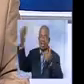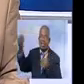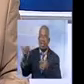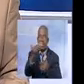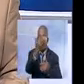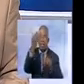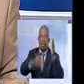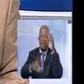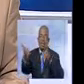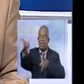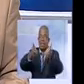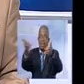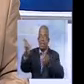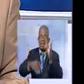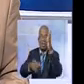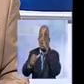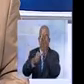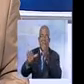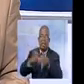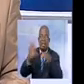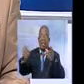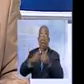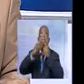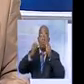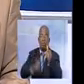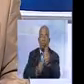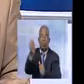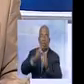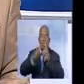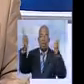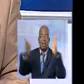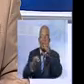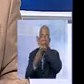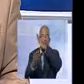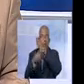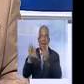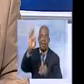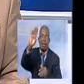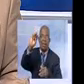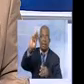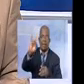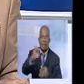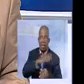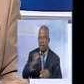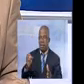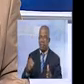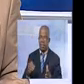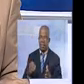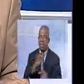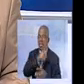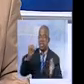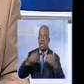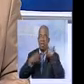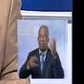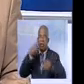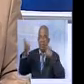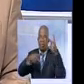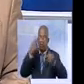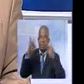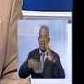adjoint du département Afrique du Fonds monétaire international. Leurs échanges ont porté sur les excellentes